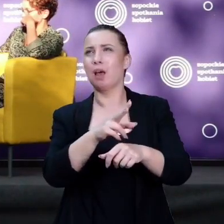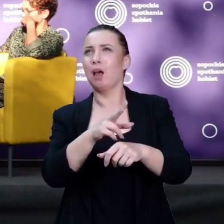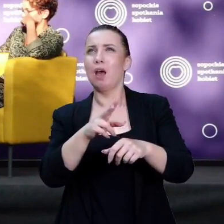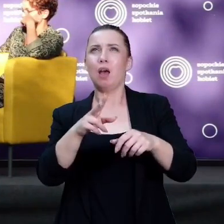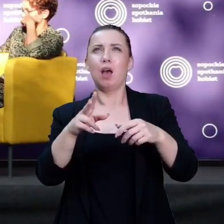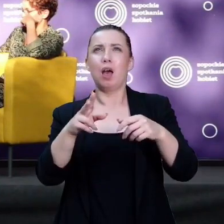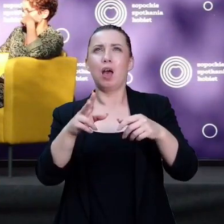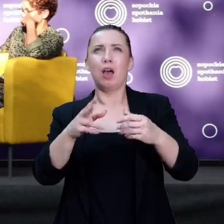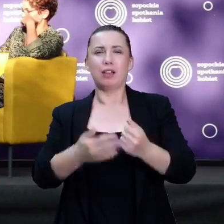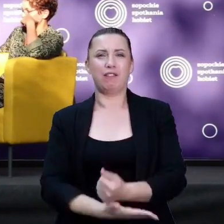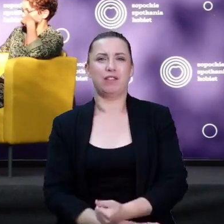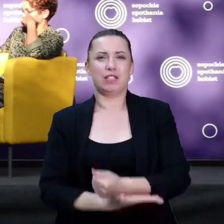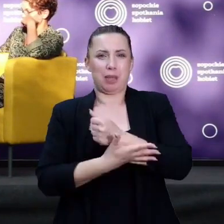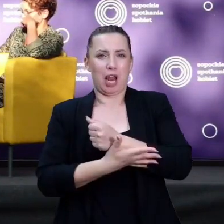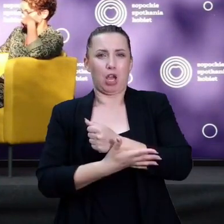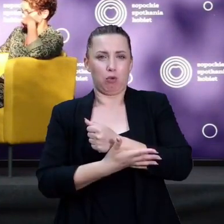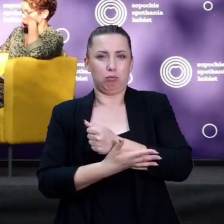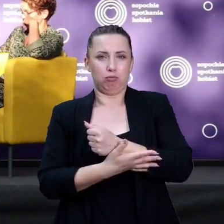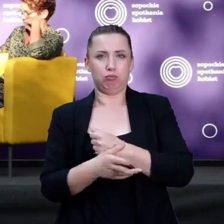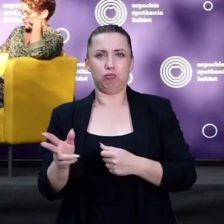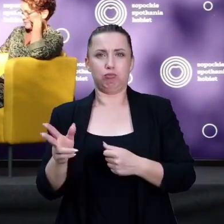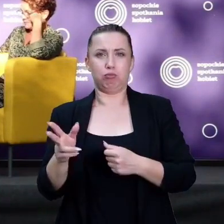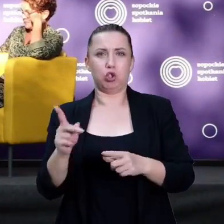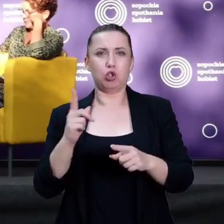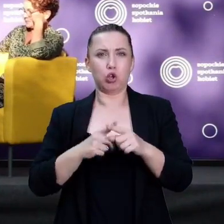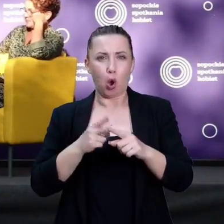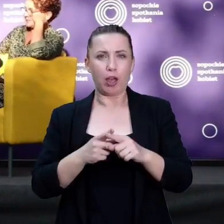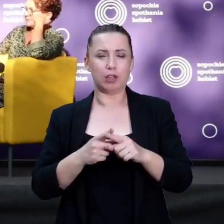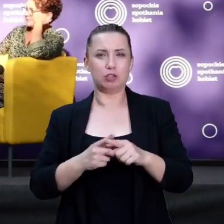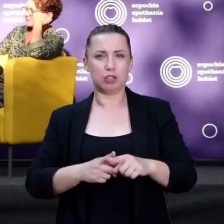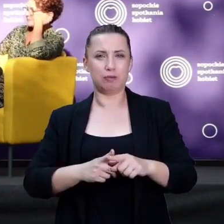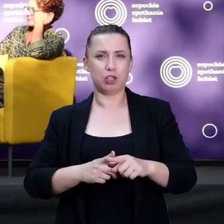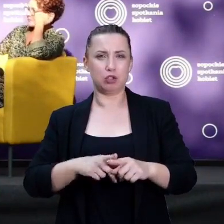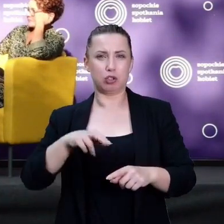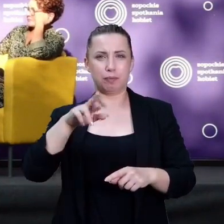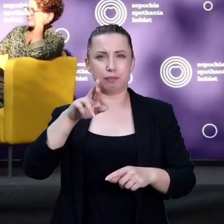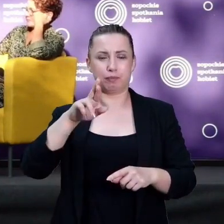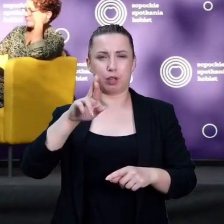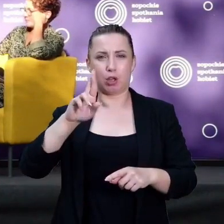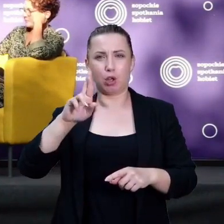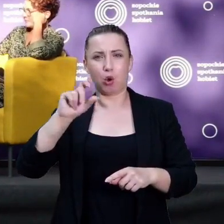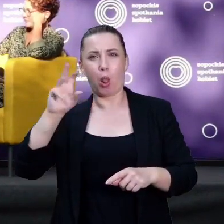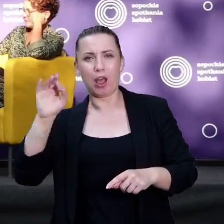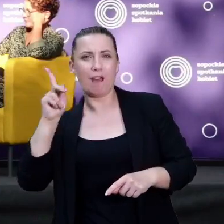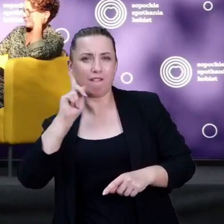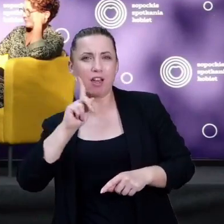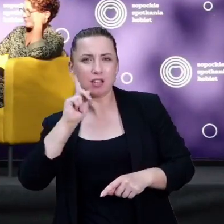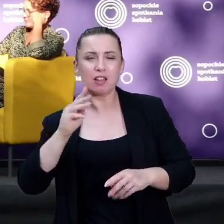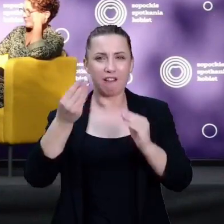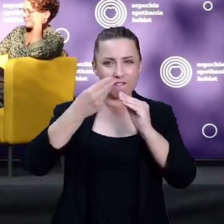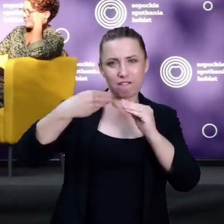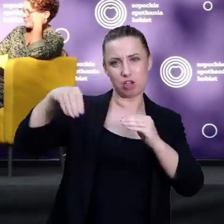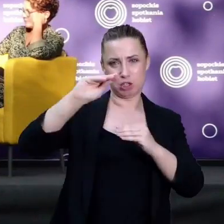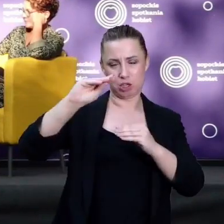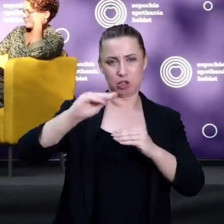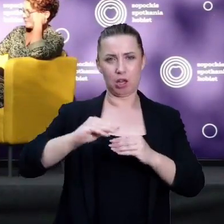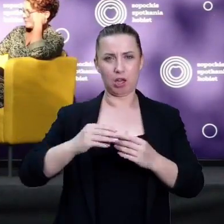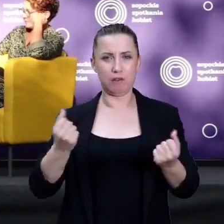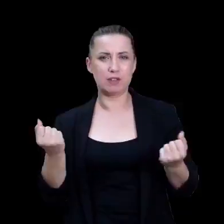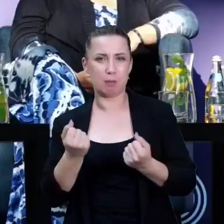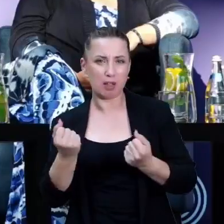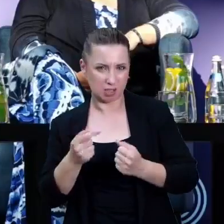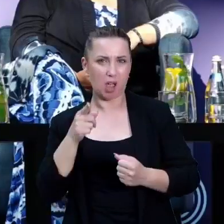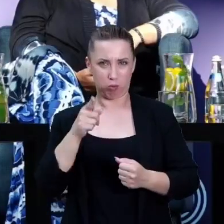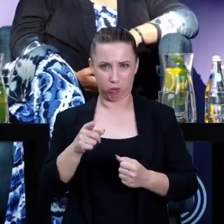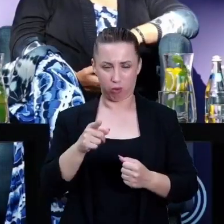tej rzeczywistości patriarchalnej, prawda, nomen omen. I ją jakby ciągle wzmacniają,